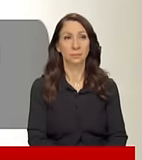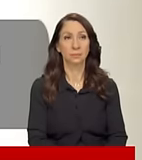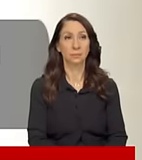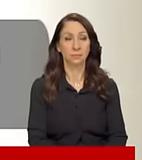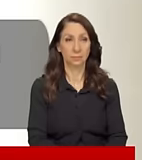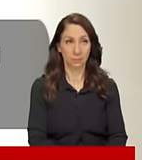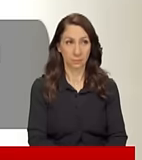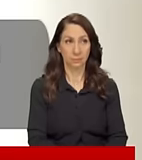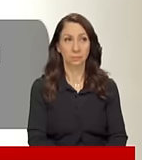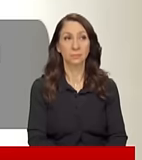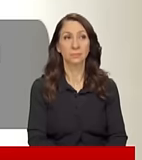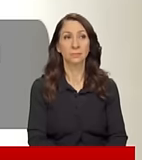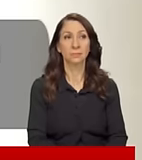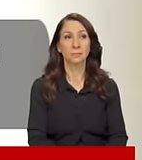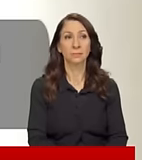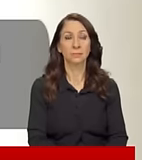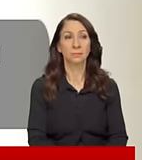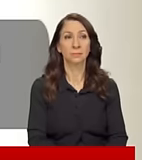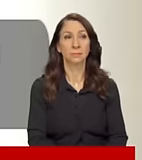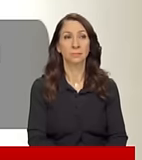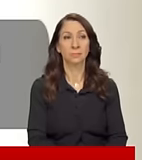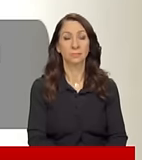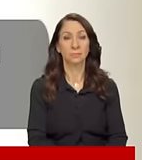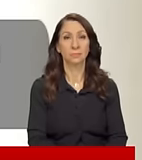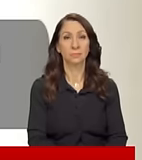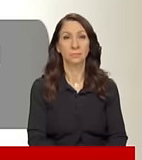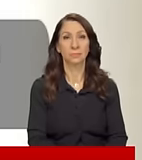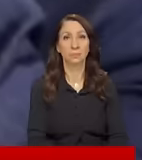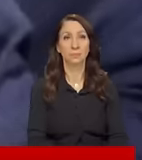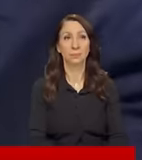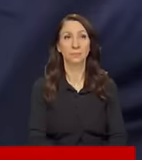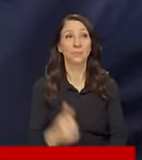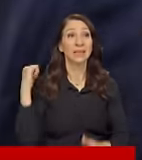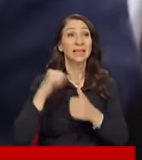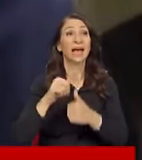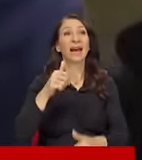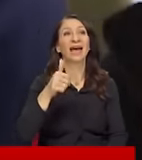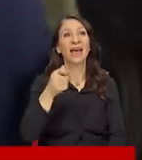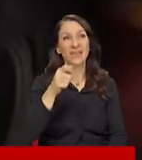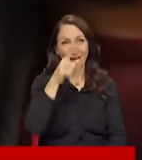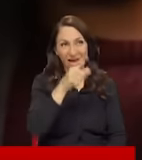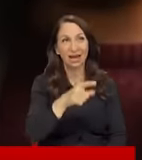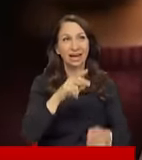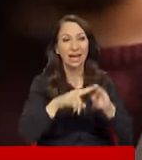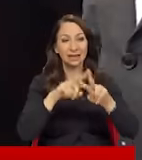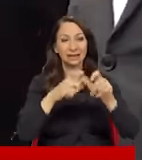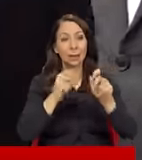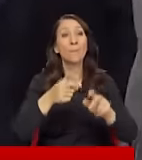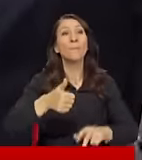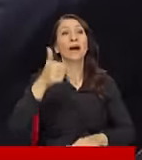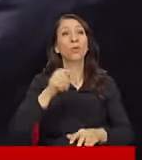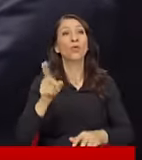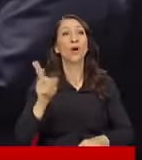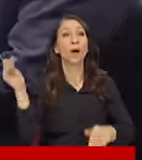şekilde anılıyorsa biz buraya yere düşmüş değerleri ayağa kaldırmaya geldik. Yeniden Refah Partisi adayı Kasım Gülpınar bakanların